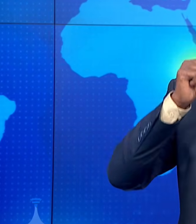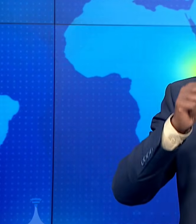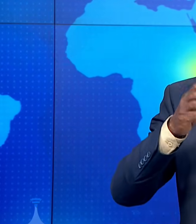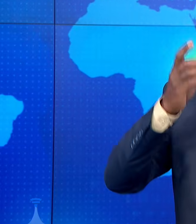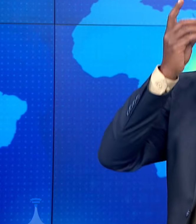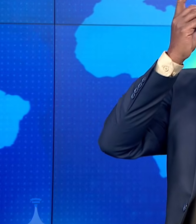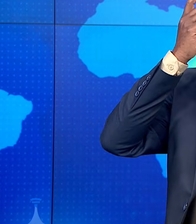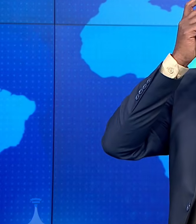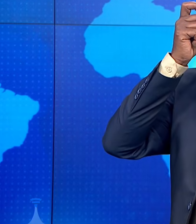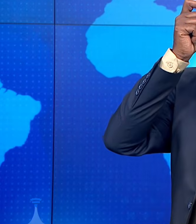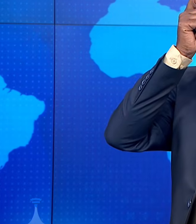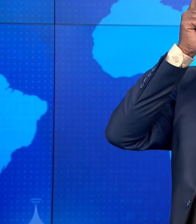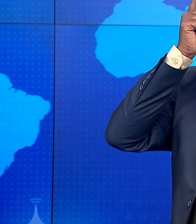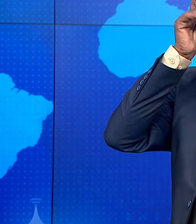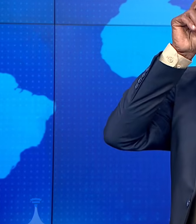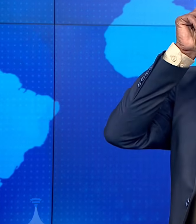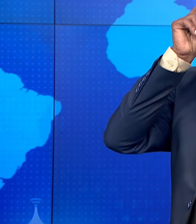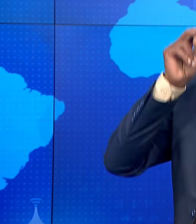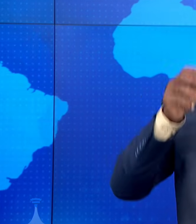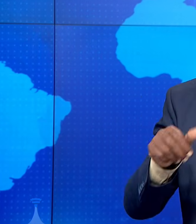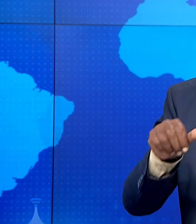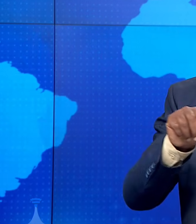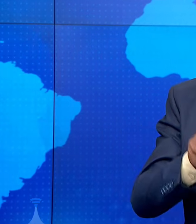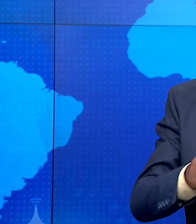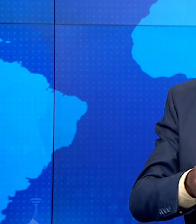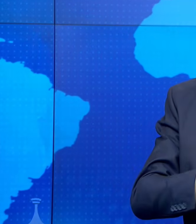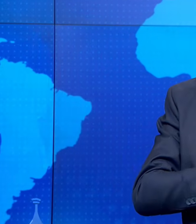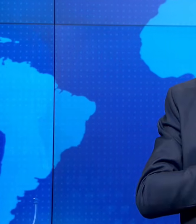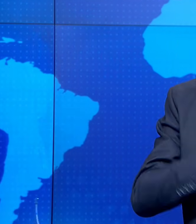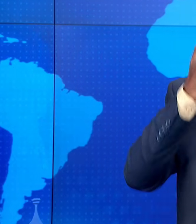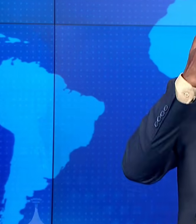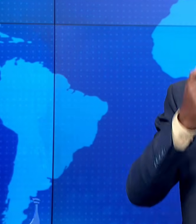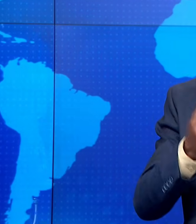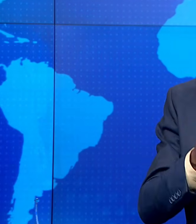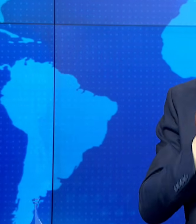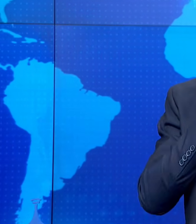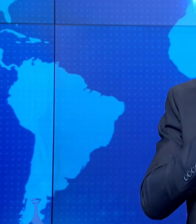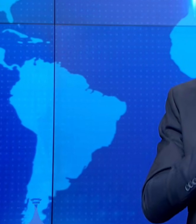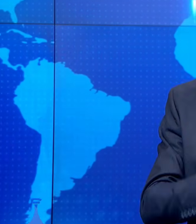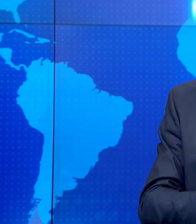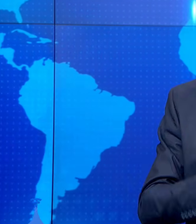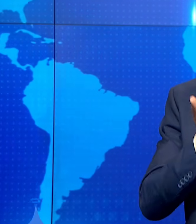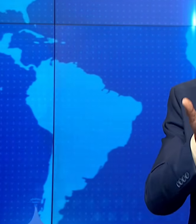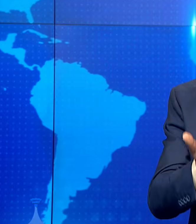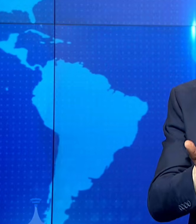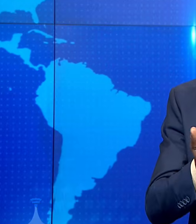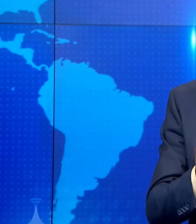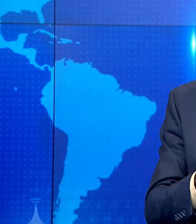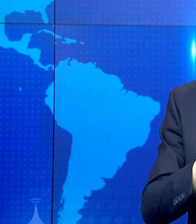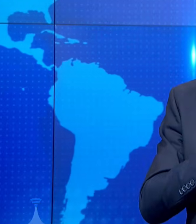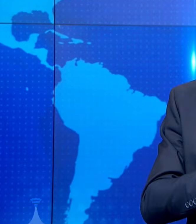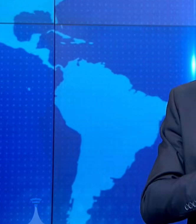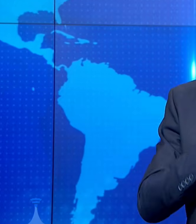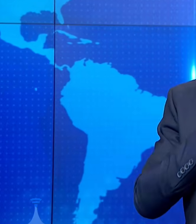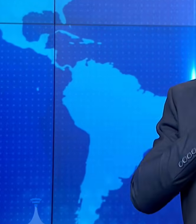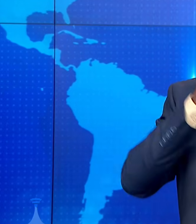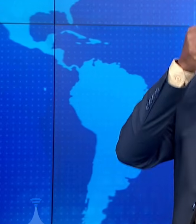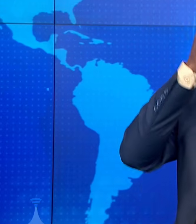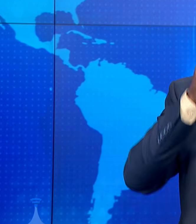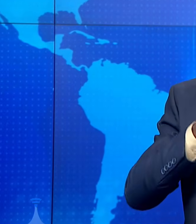የሞዛምቢክ ፕሬዝዳንት ዳንኤል ፍራንሲስኮ ቻፓ በአድዋ ጀግኖች መታሰቢያ የአበባ ጉንጉን አስቀመጡ።